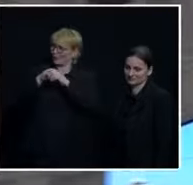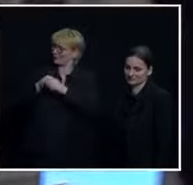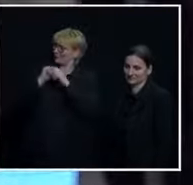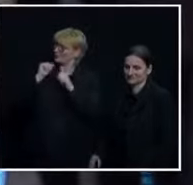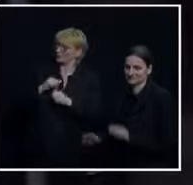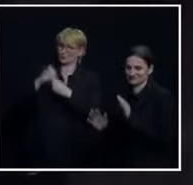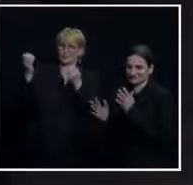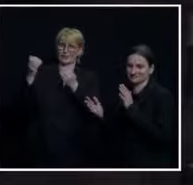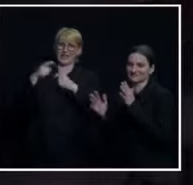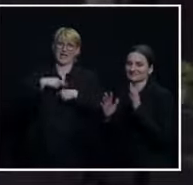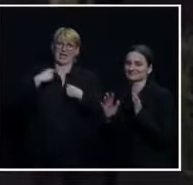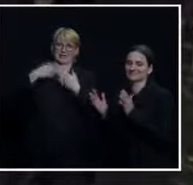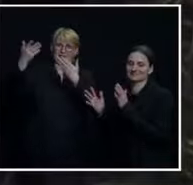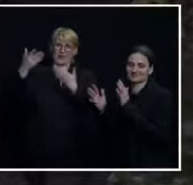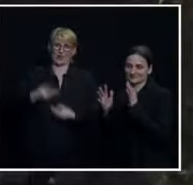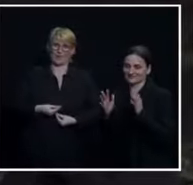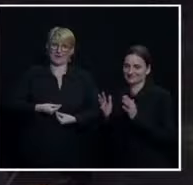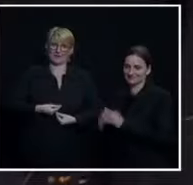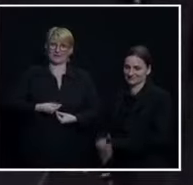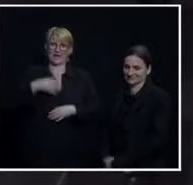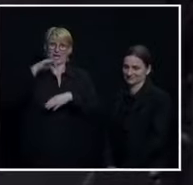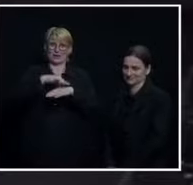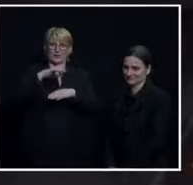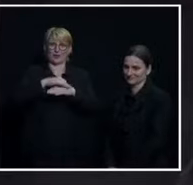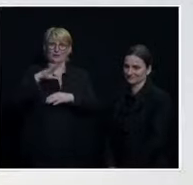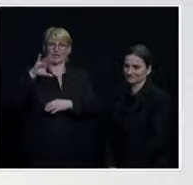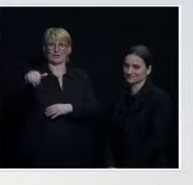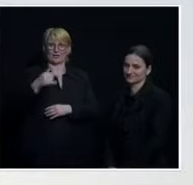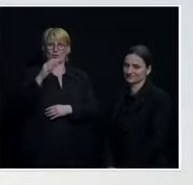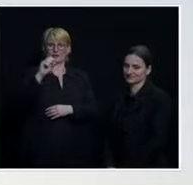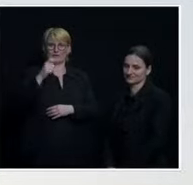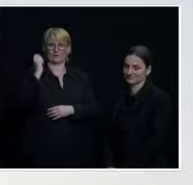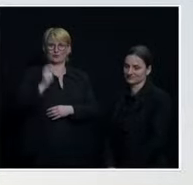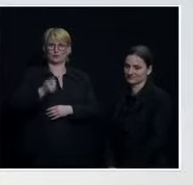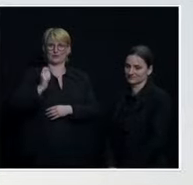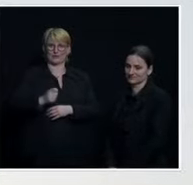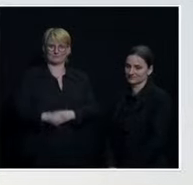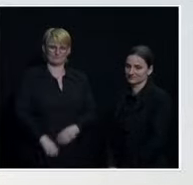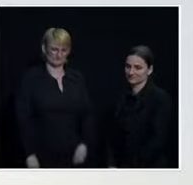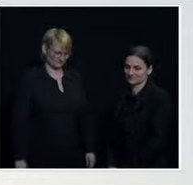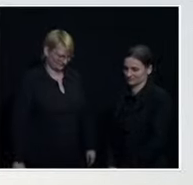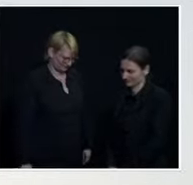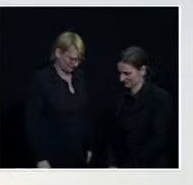Herzlich willkommen bei uns, Dr. Josef Schuster.